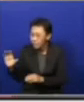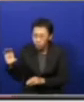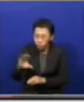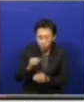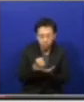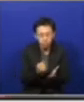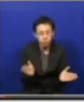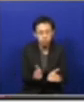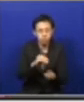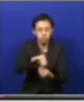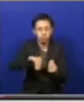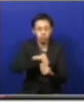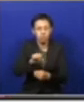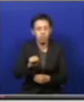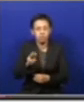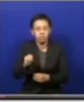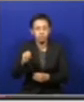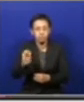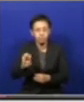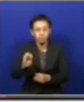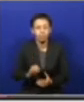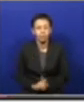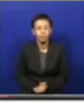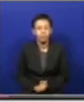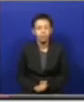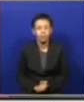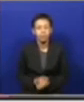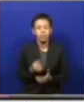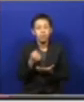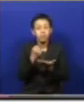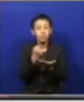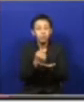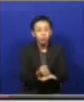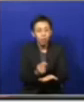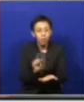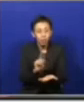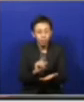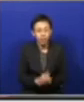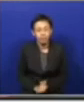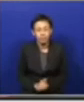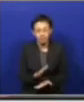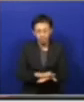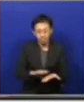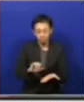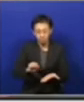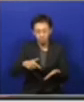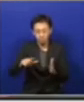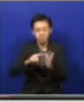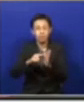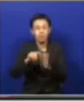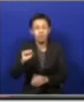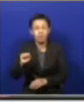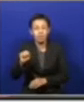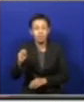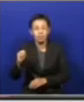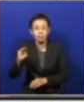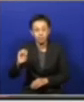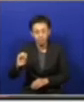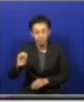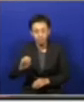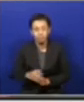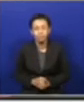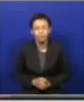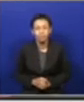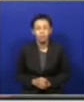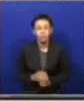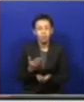นะคะไม่ว่าจะเป็นการช่วยเหลือผ่านสภา SME ก็ดีหรือว่าสร้างทุนใหม่ๆเช่นก